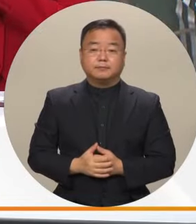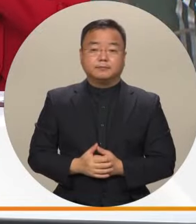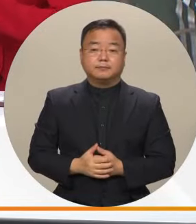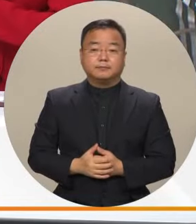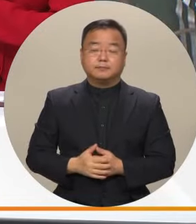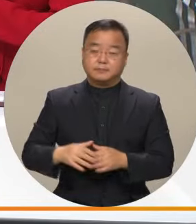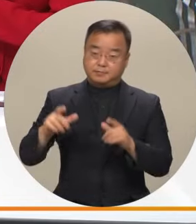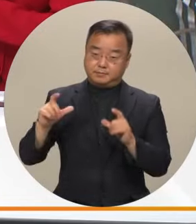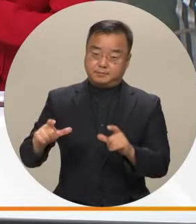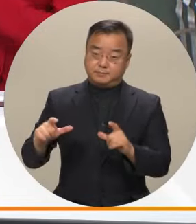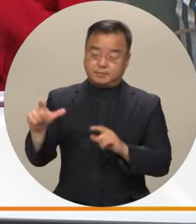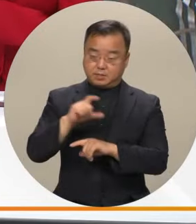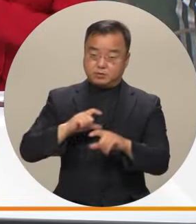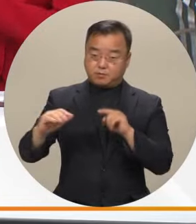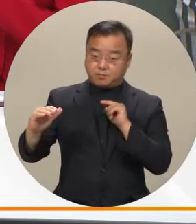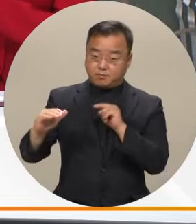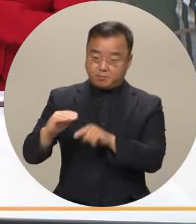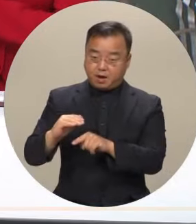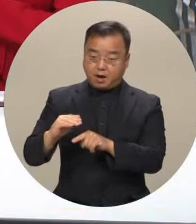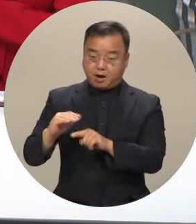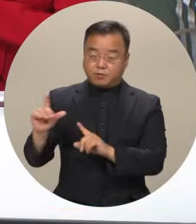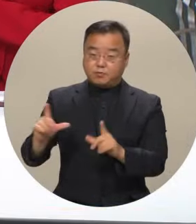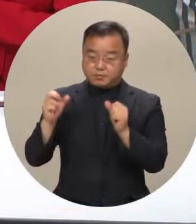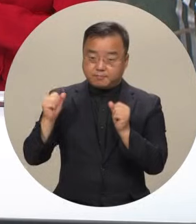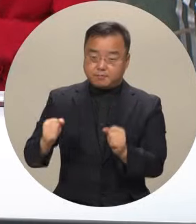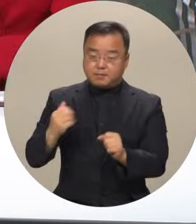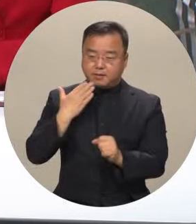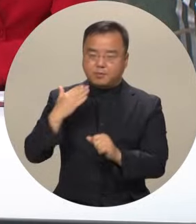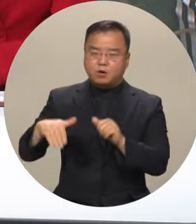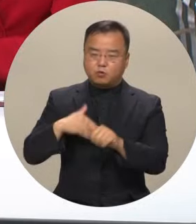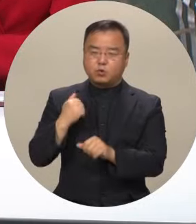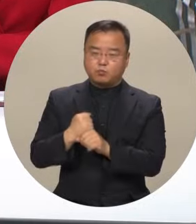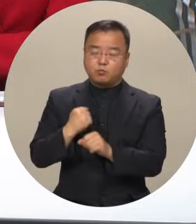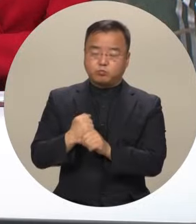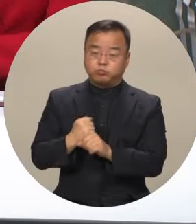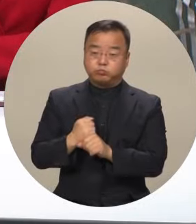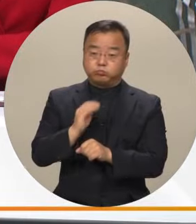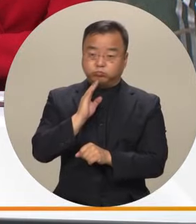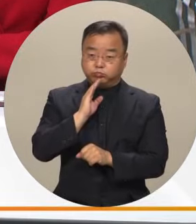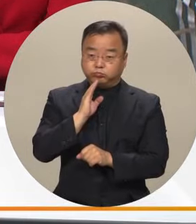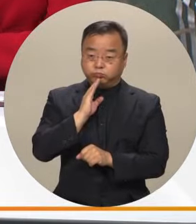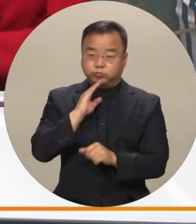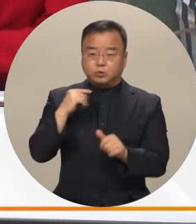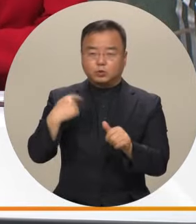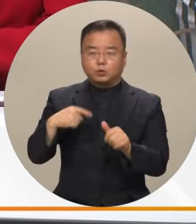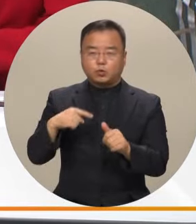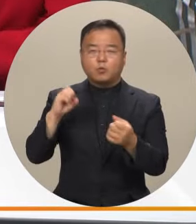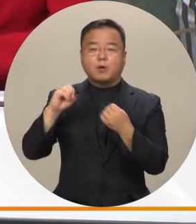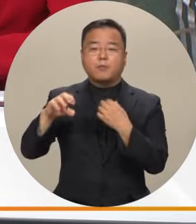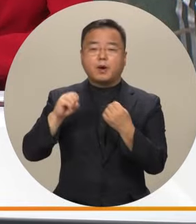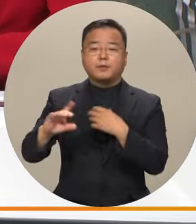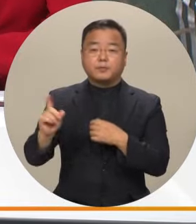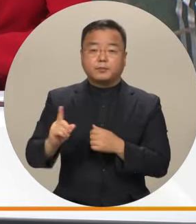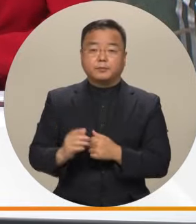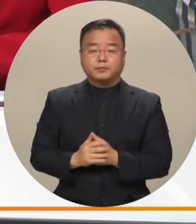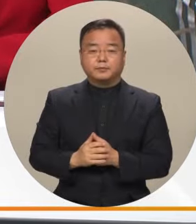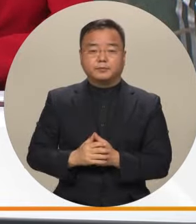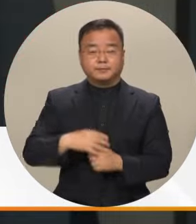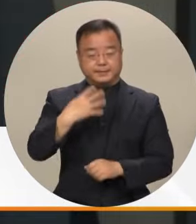조 쉽게 다가가서 머물 수 있는 환경을 조성해 주겠다는 취지인데 자 교육기 반응은 어떻습니까네